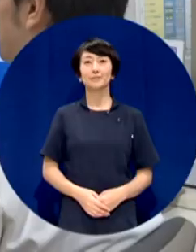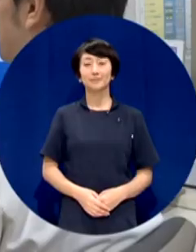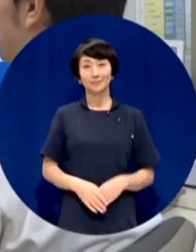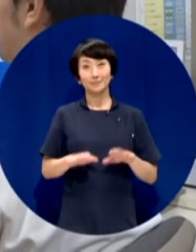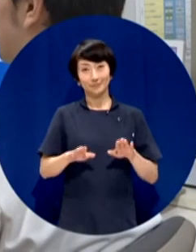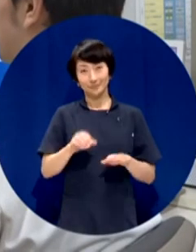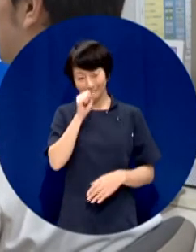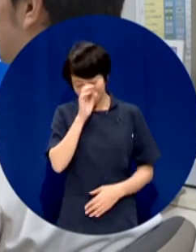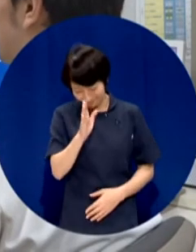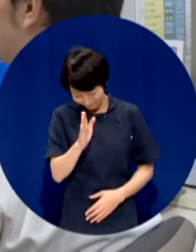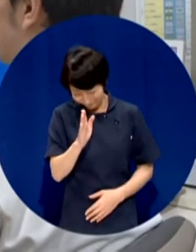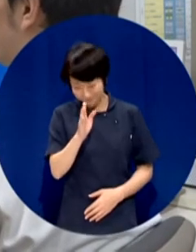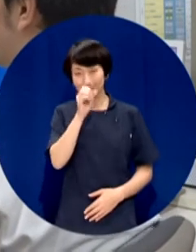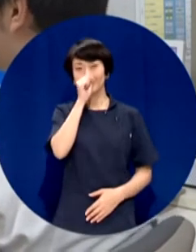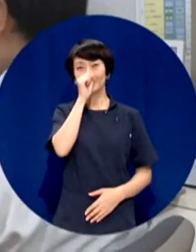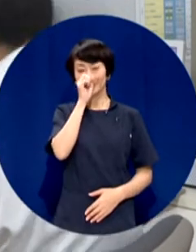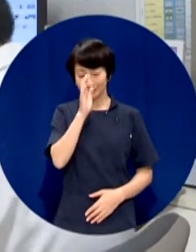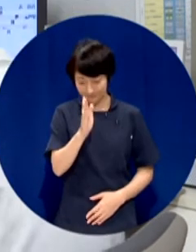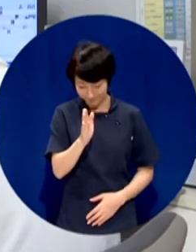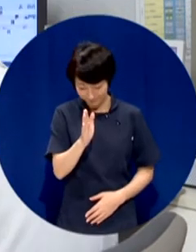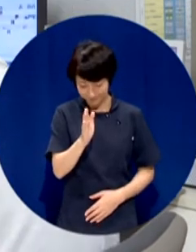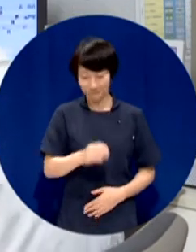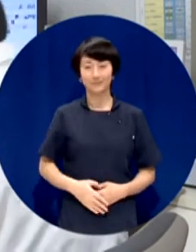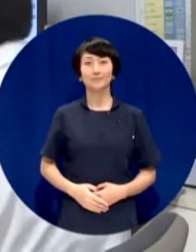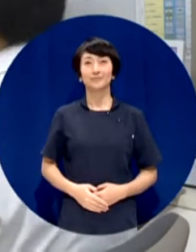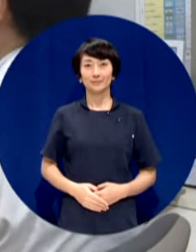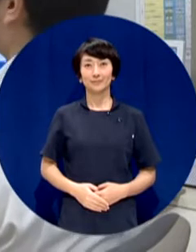先生、今日はよろしくお願いします。 よろしくお願いします。